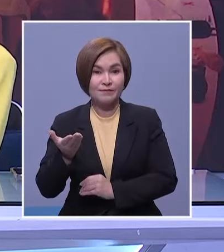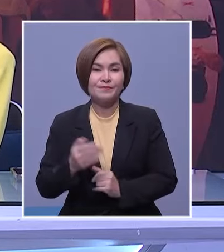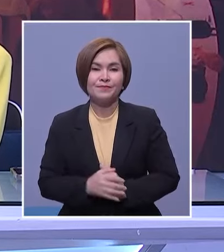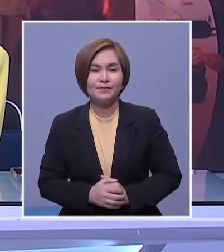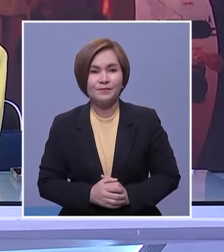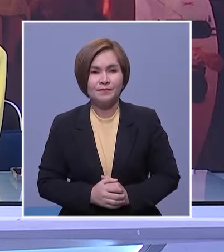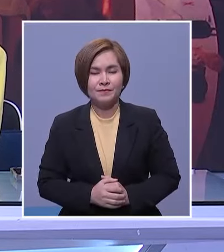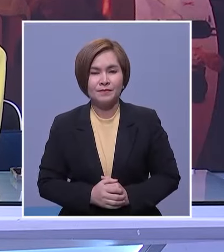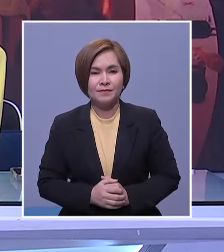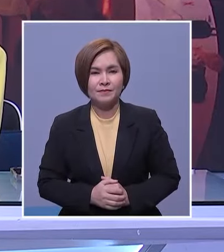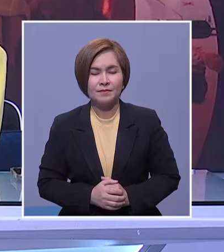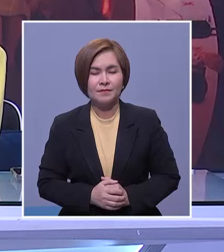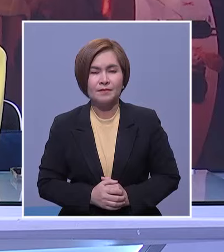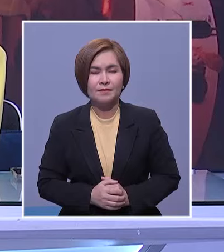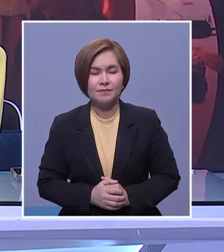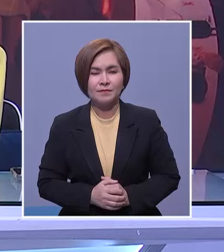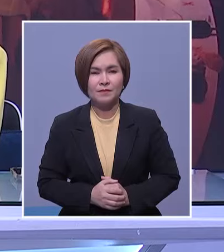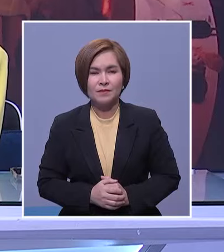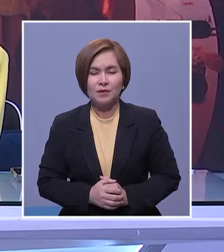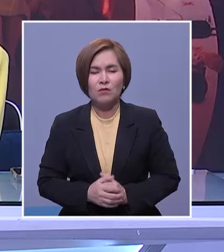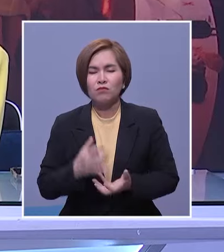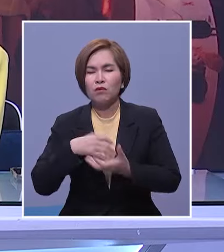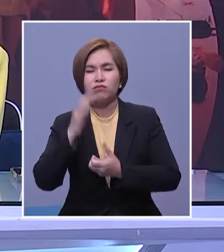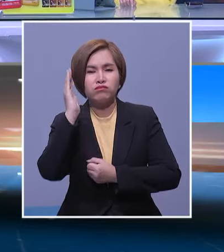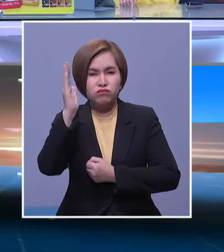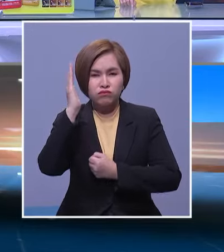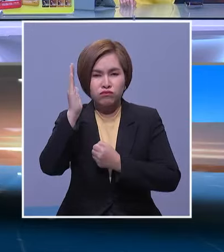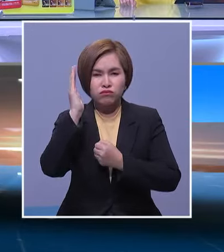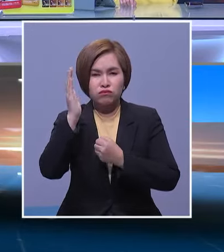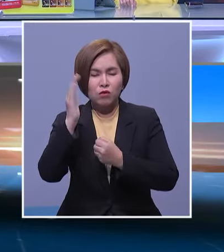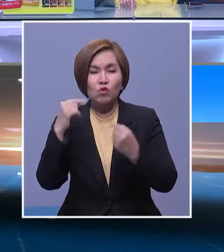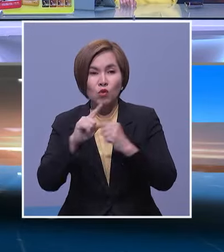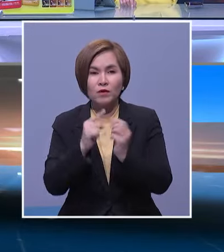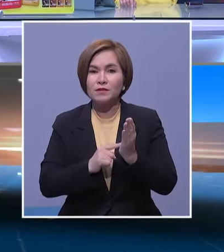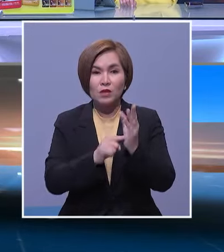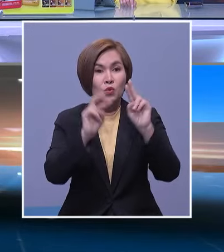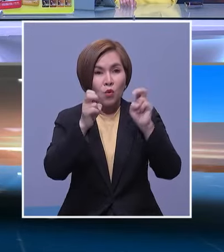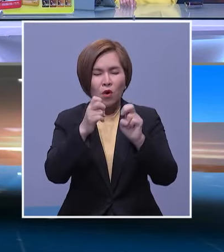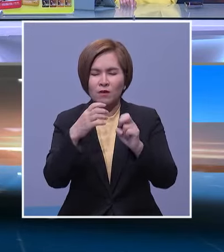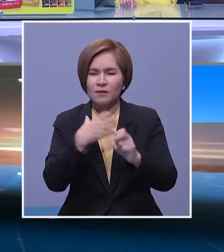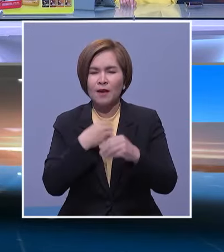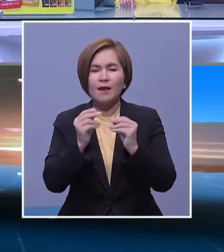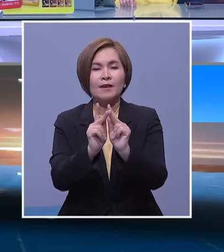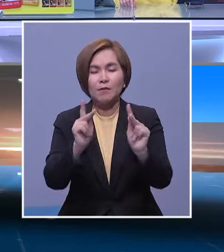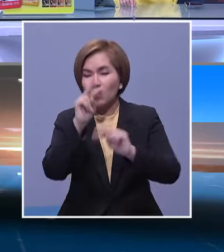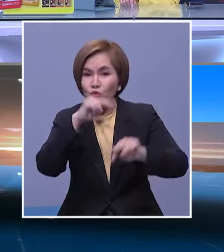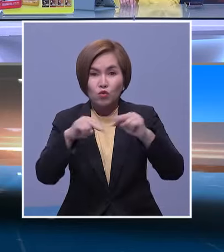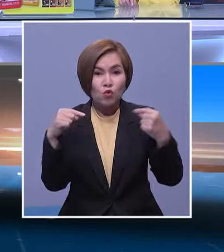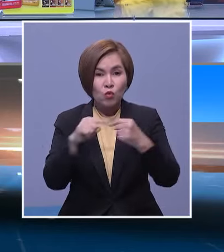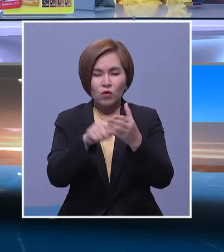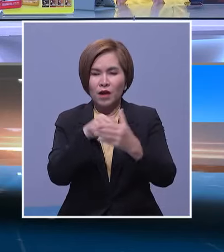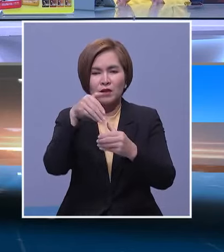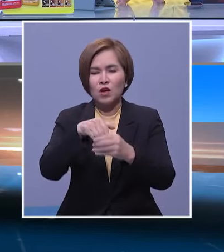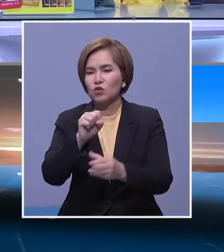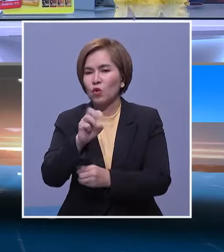ยสวกฤษักรัตนวราหะลุกขึ้นอภิปรายระหว่างที่มีการเสนอญัตติให้ตั้งกรรมธิการเพื่อตรวจสอบการเลือกสว67